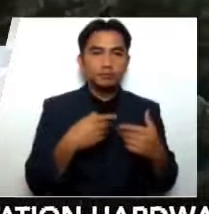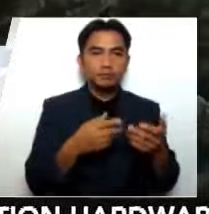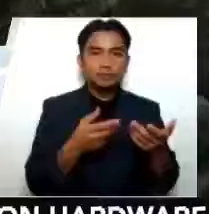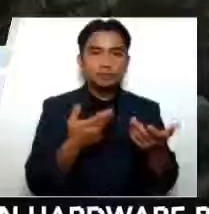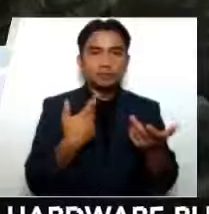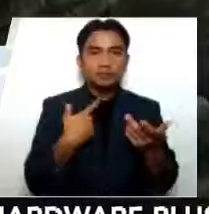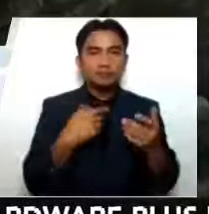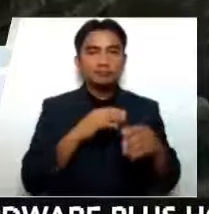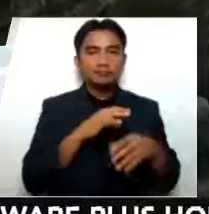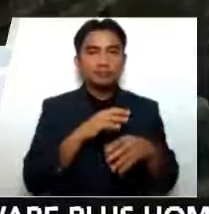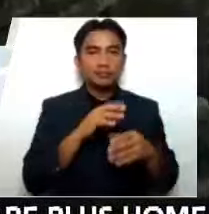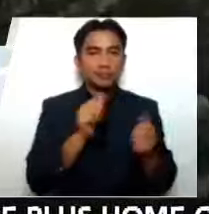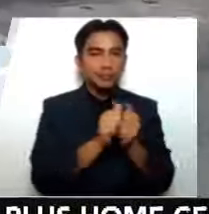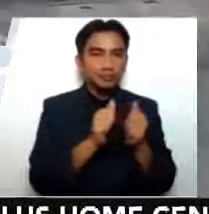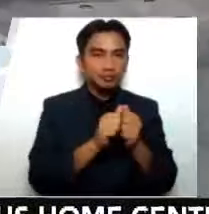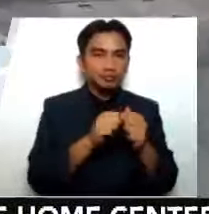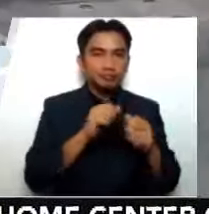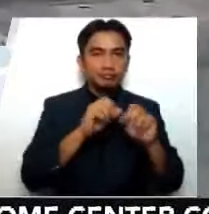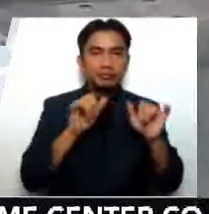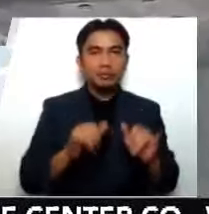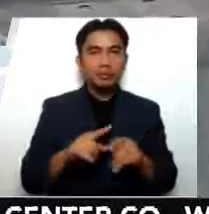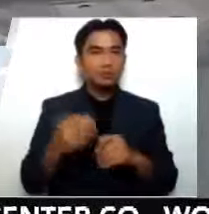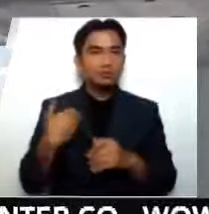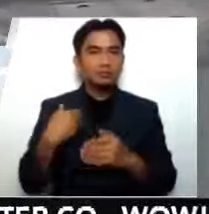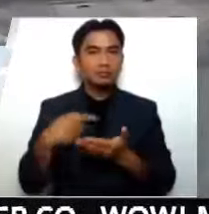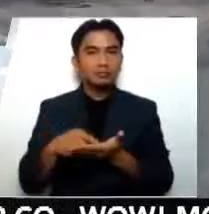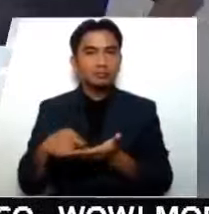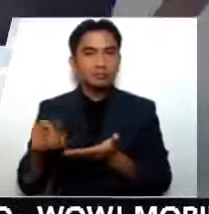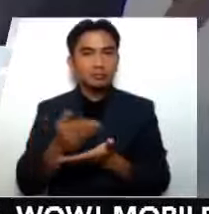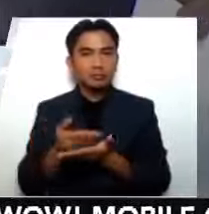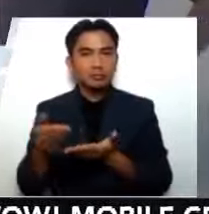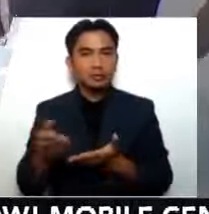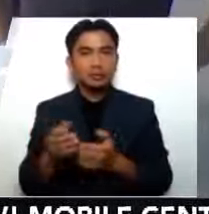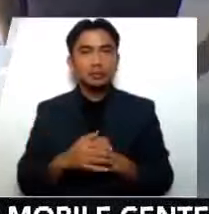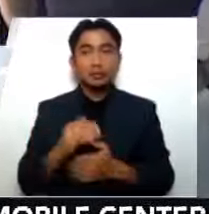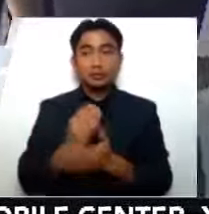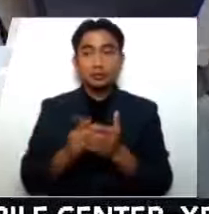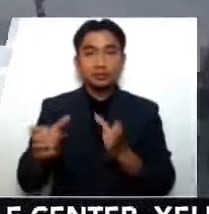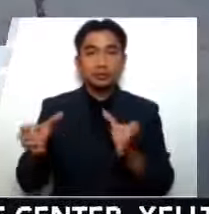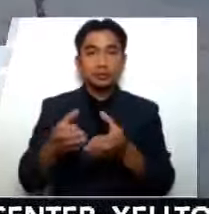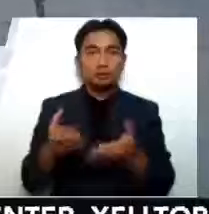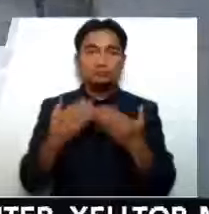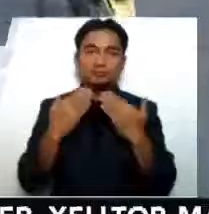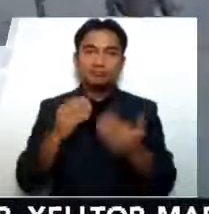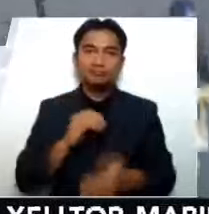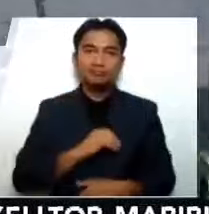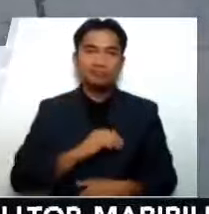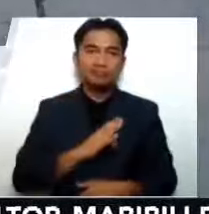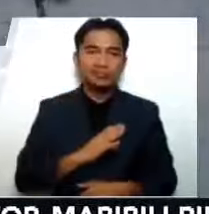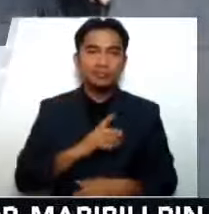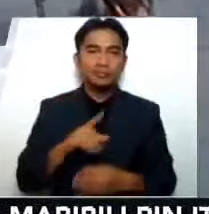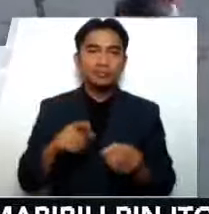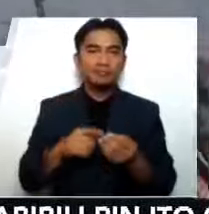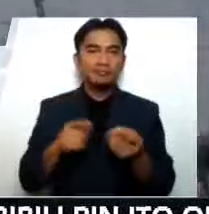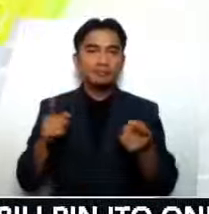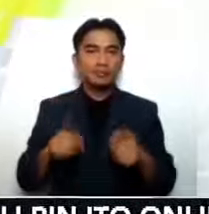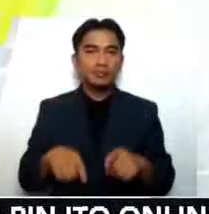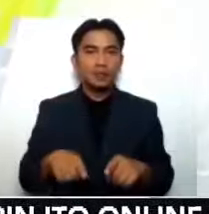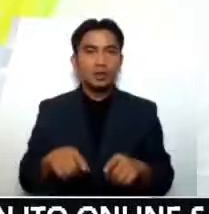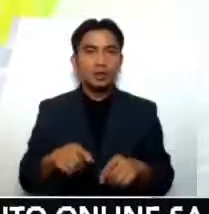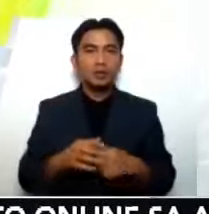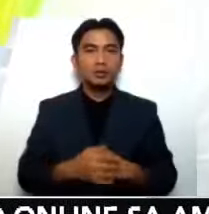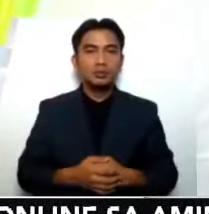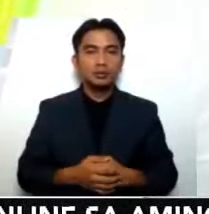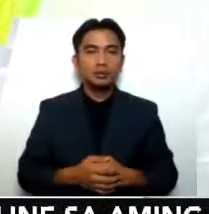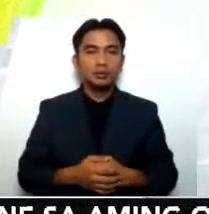ang grupong piston natuwa sa resolusyon, inalmahan naman ito ng Magnificent Seven, ang koalisyon ng transport groups